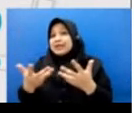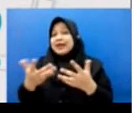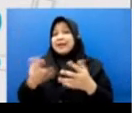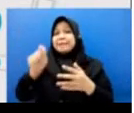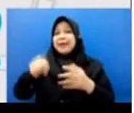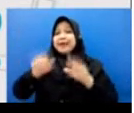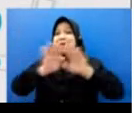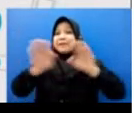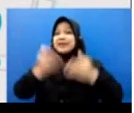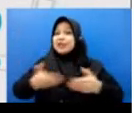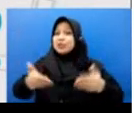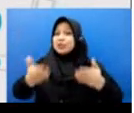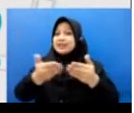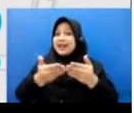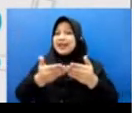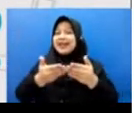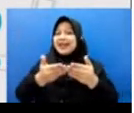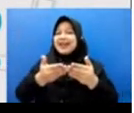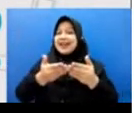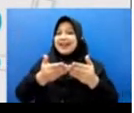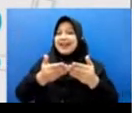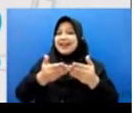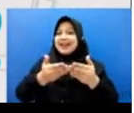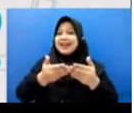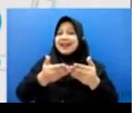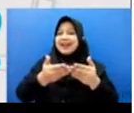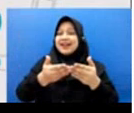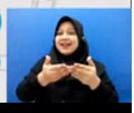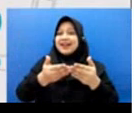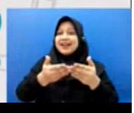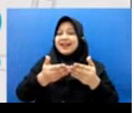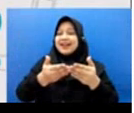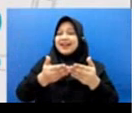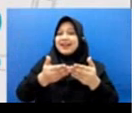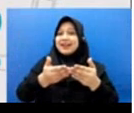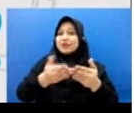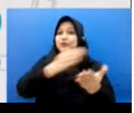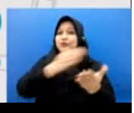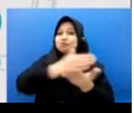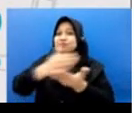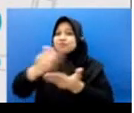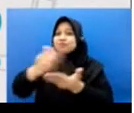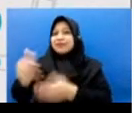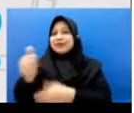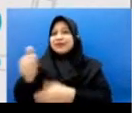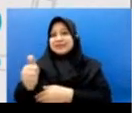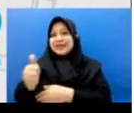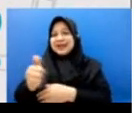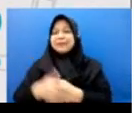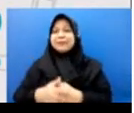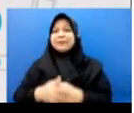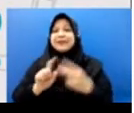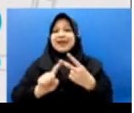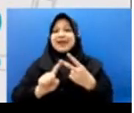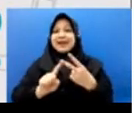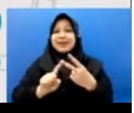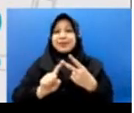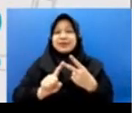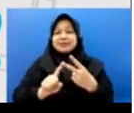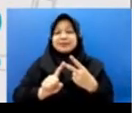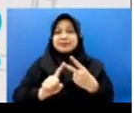alat untuk ini, untuk memeriahkan acaranya. Yang kedua, bagaimana